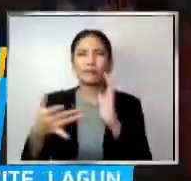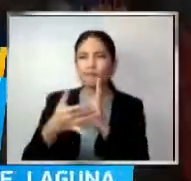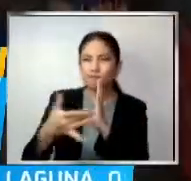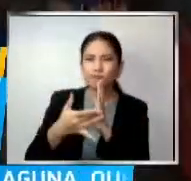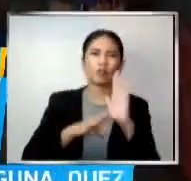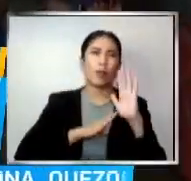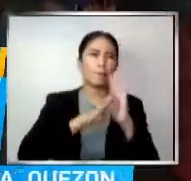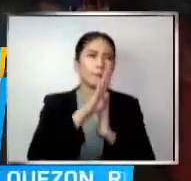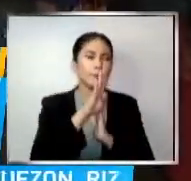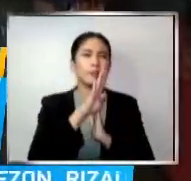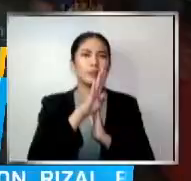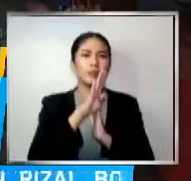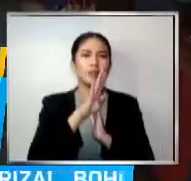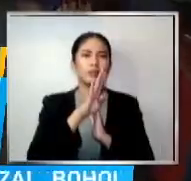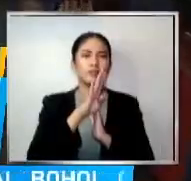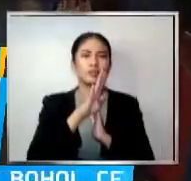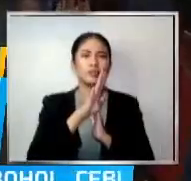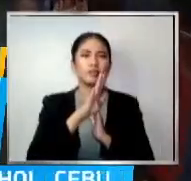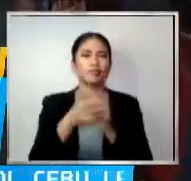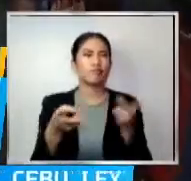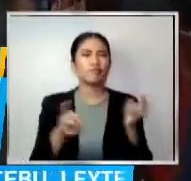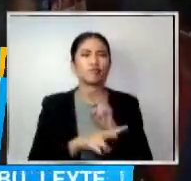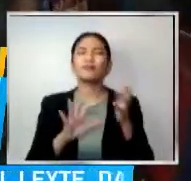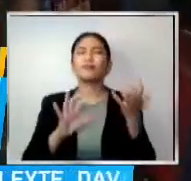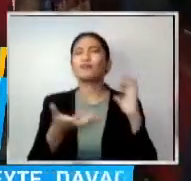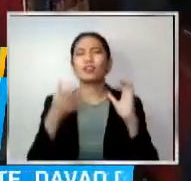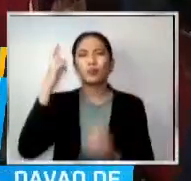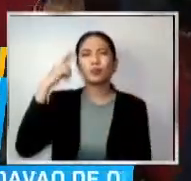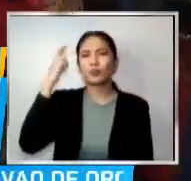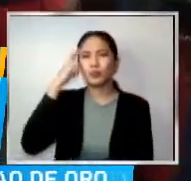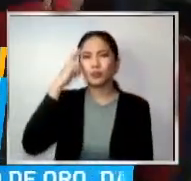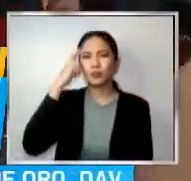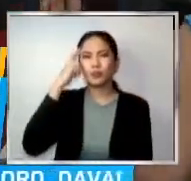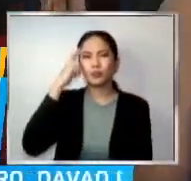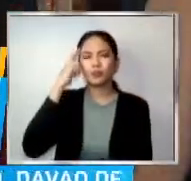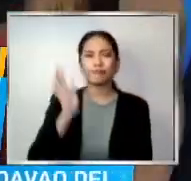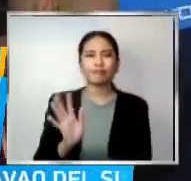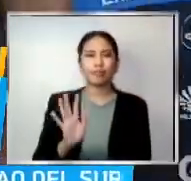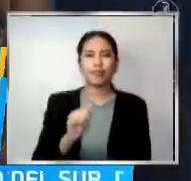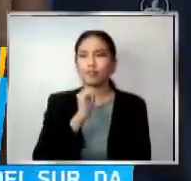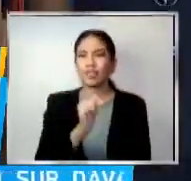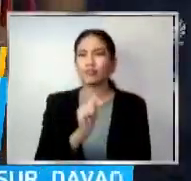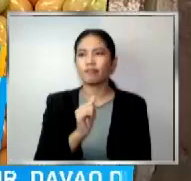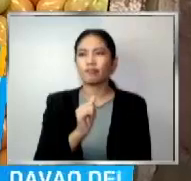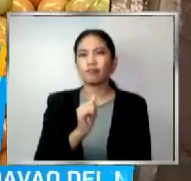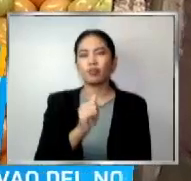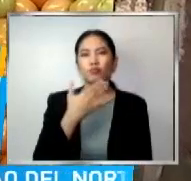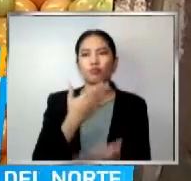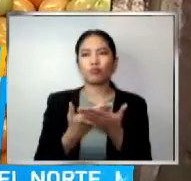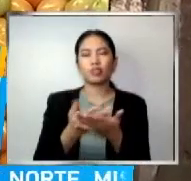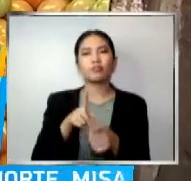parang baliktad yung mga ganong katwiran. I mean, pang hindi pang modern na pang civilized at okay, professional